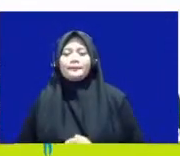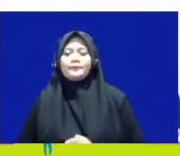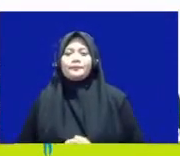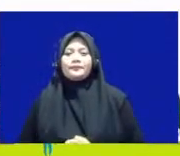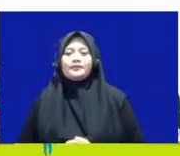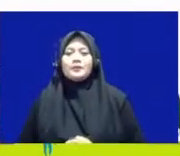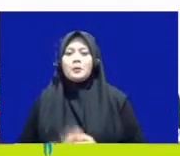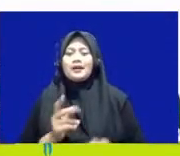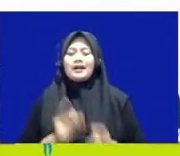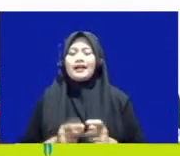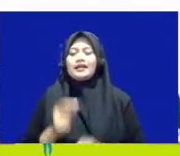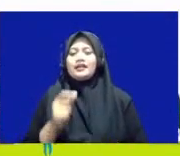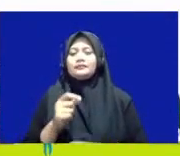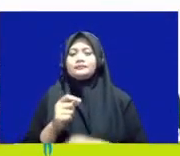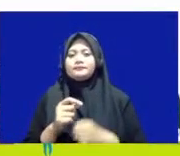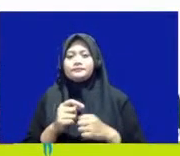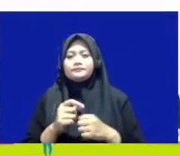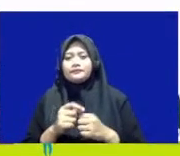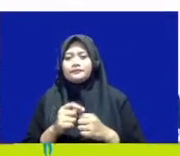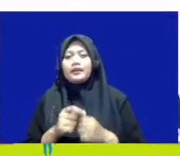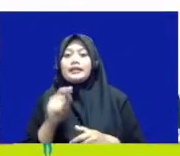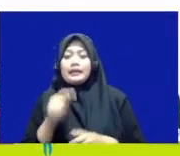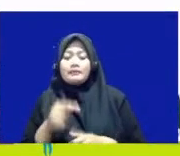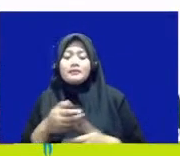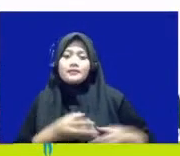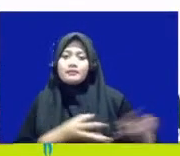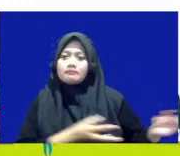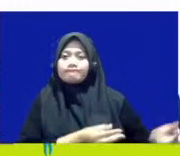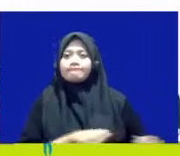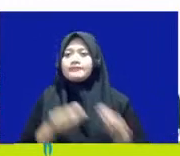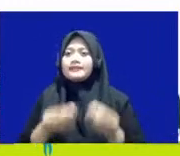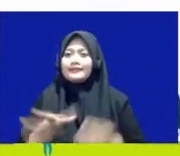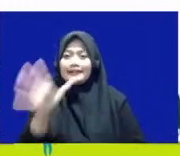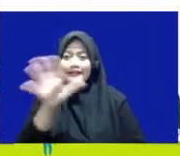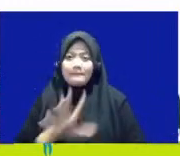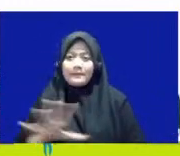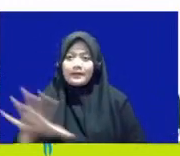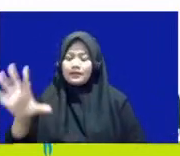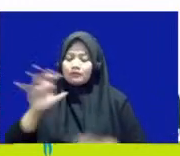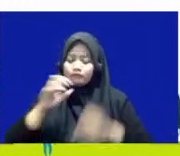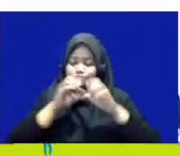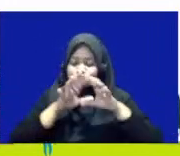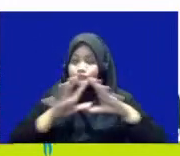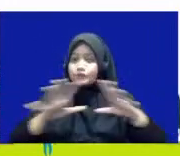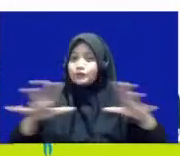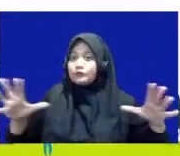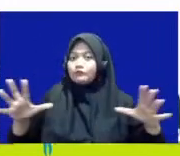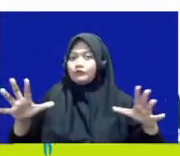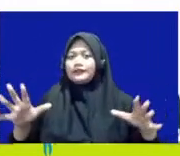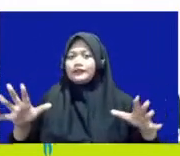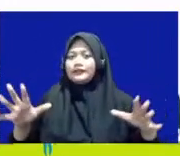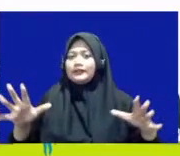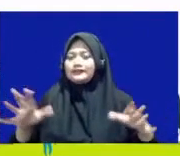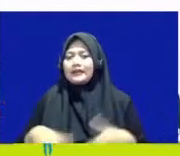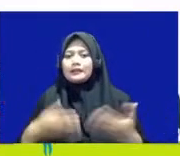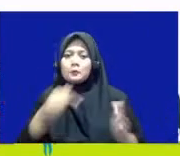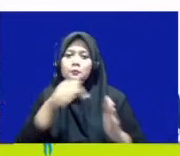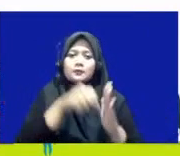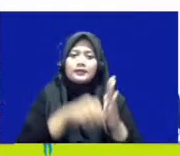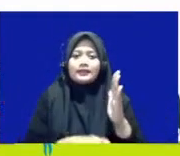itu, kami bisa memberikan gambaran yang lebih luas terkait atau lebih detail. Jadi kalau nanti